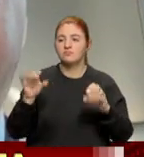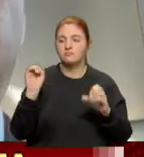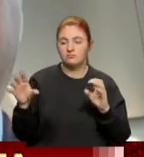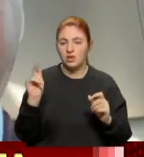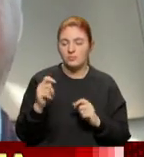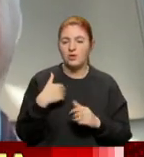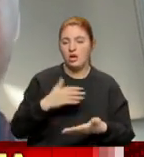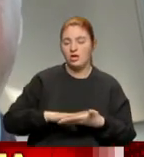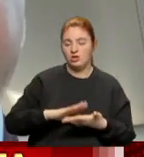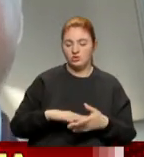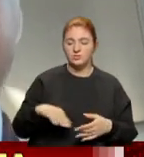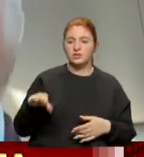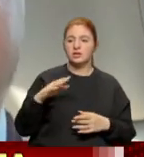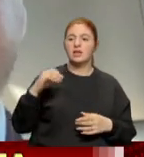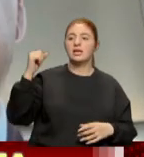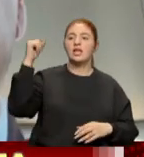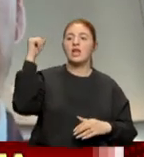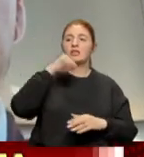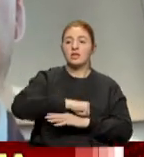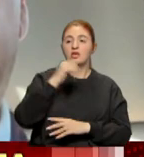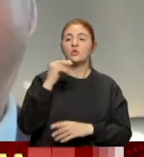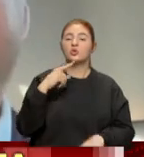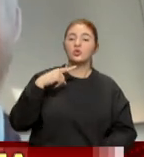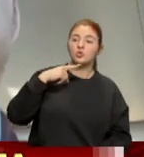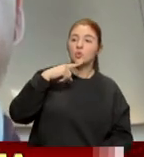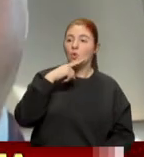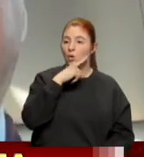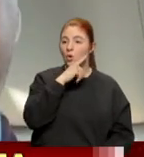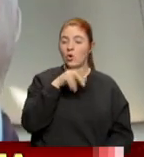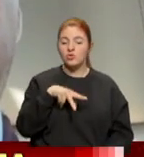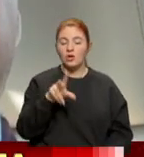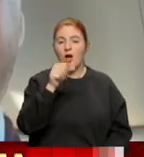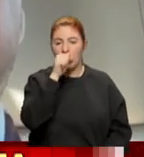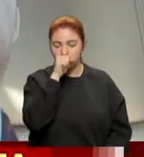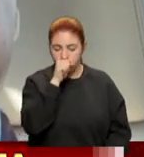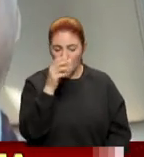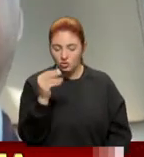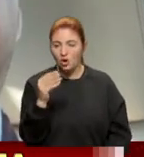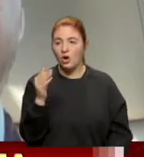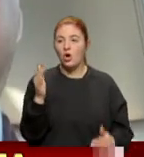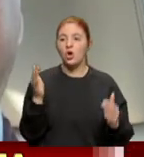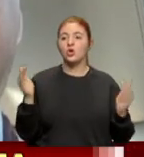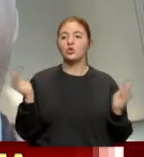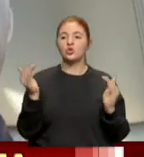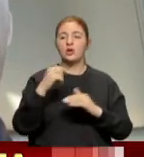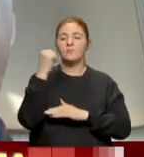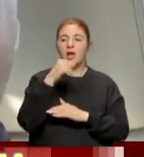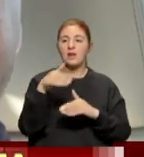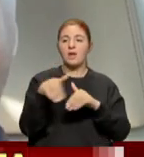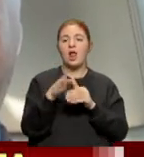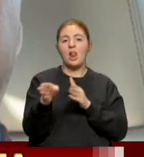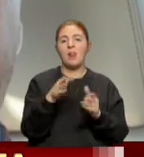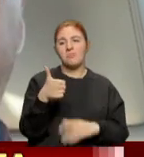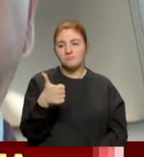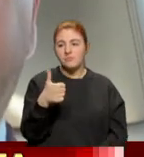dağıtım yapıyor arkadaşlarımız. Tırlar çok zor mobiliteti, yollar tıkanıyor. Küçük kamyon ve kamyonetlerle mahalle aralarına